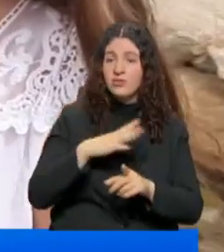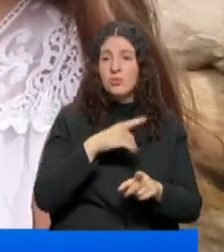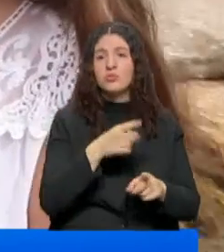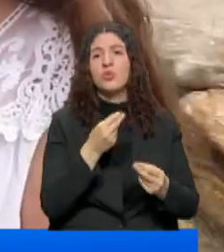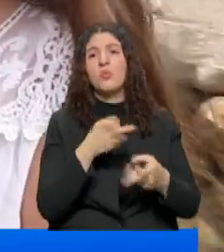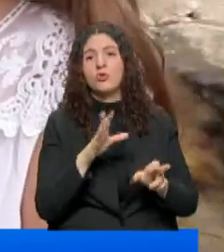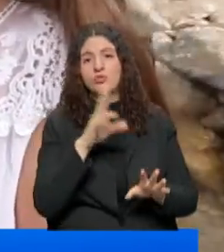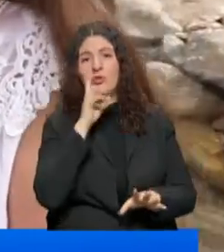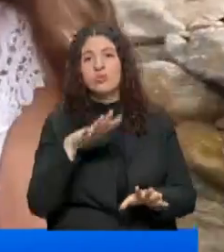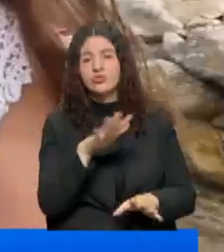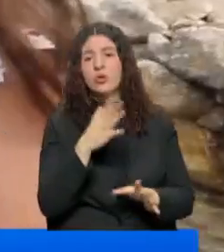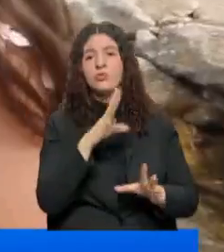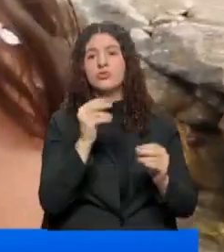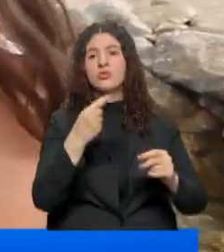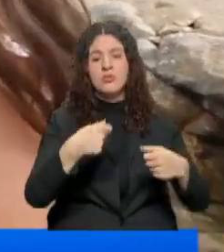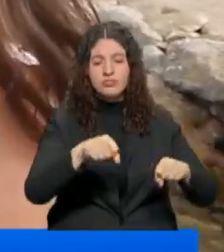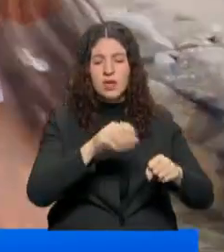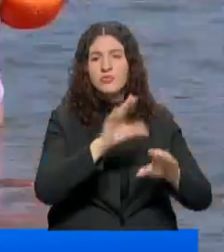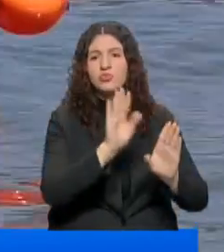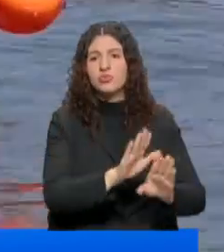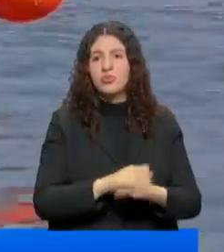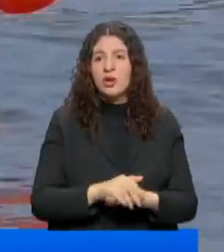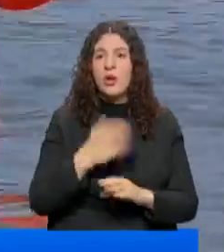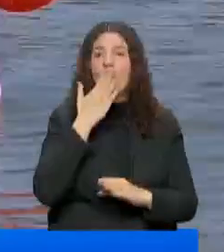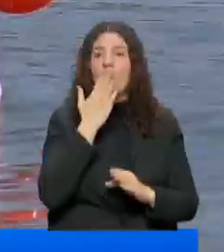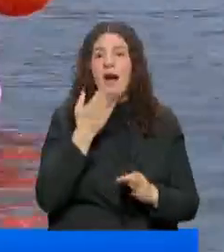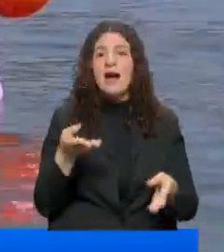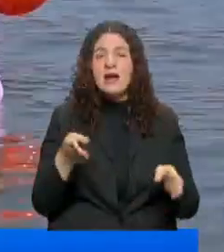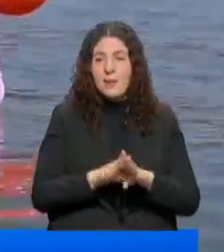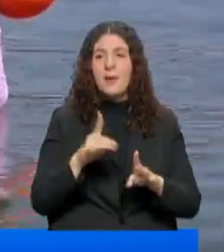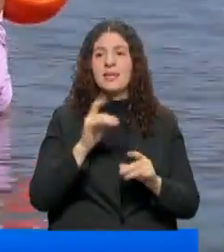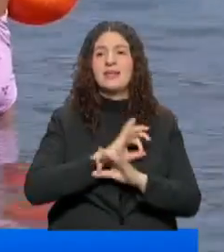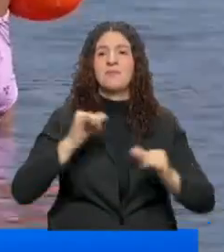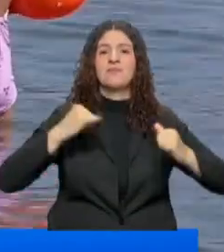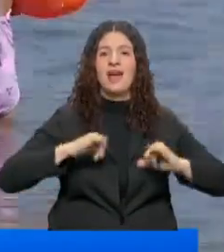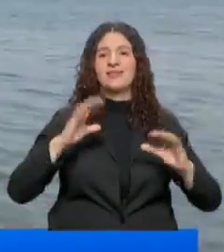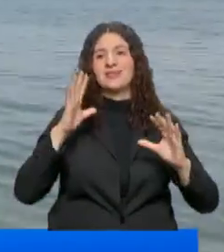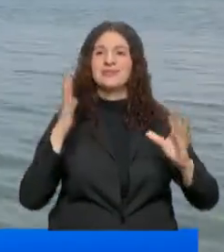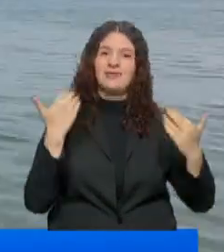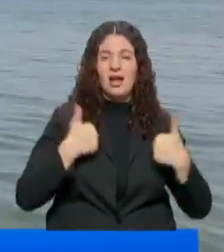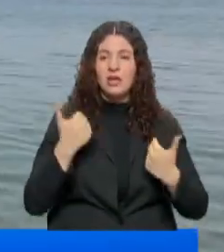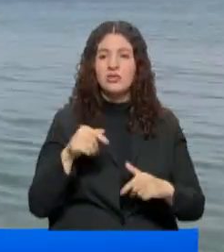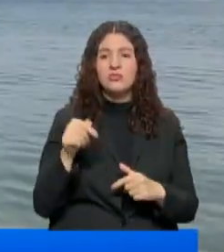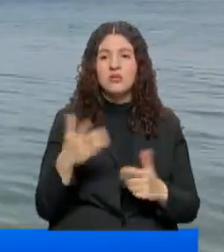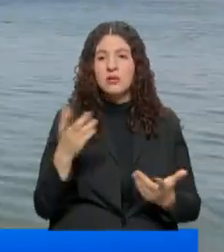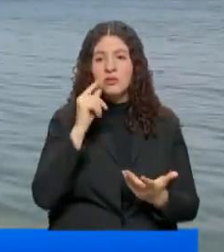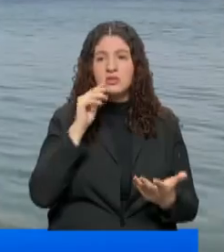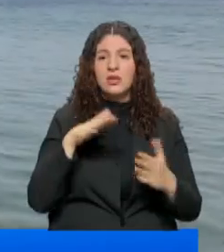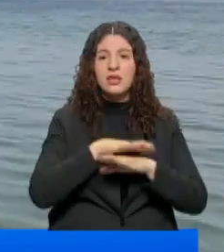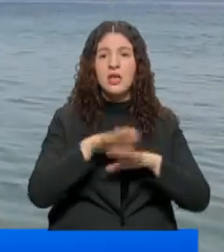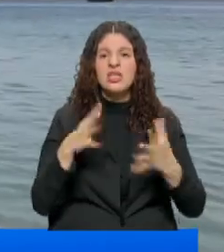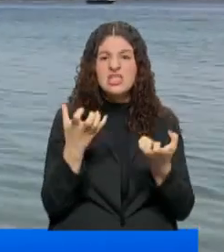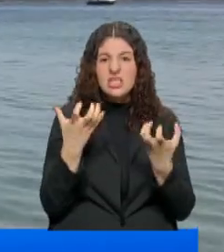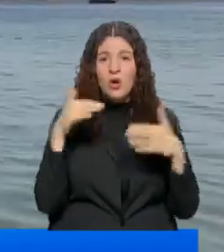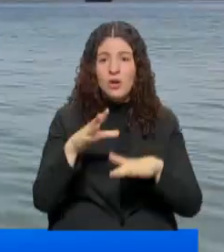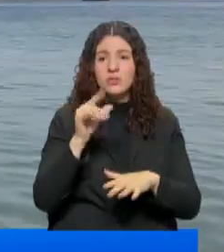çok boşuz. Gördüğünüz gibi bütün makineler şu an yatıyor. Okullar kapandığında tam bir tatil modu olurdu. Şu anda mesela insanlar deniz tıklım